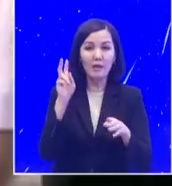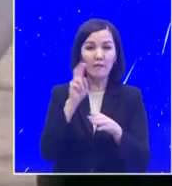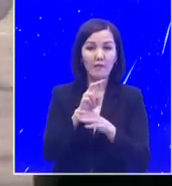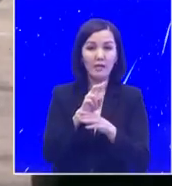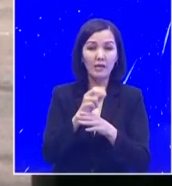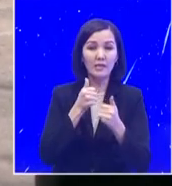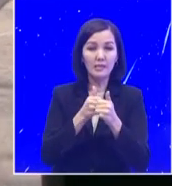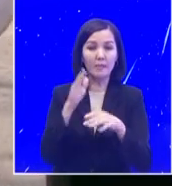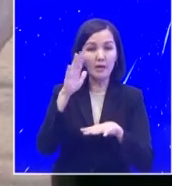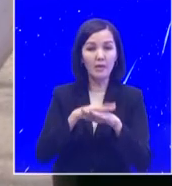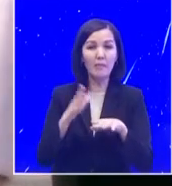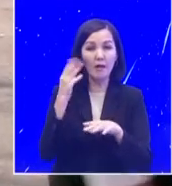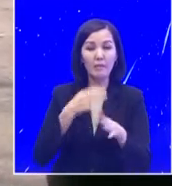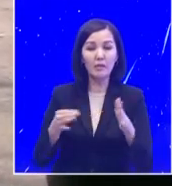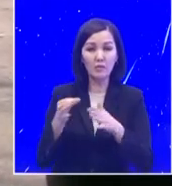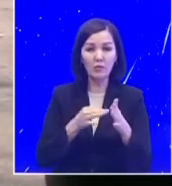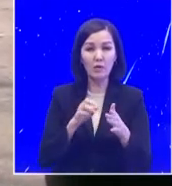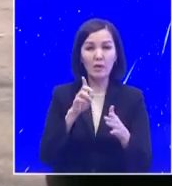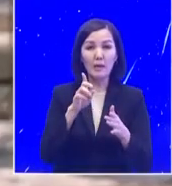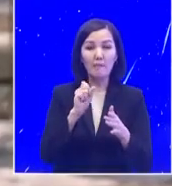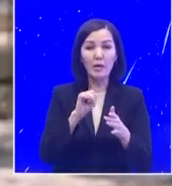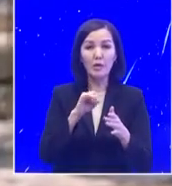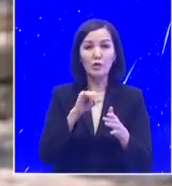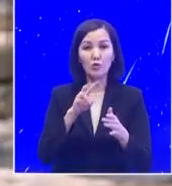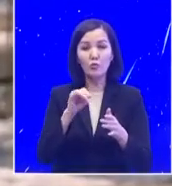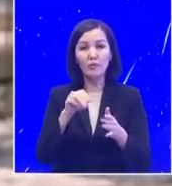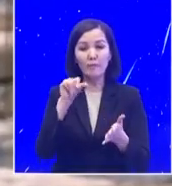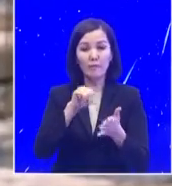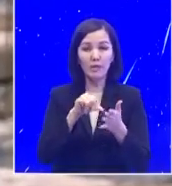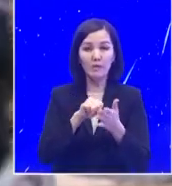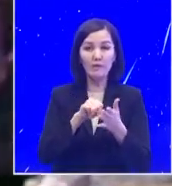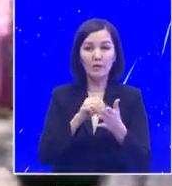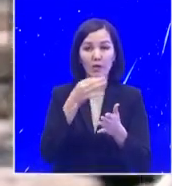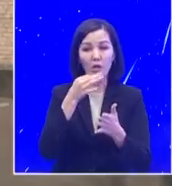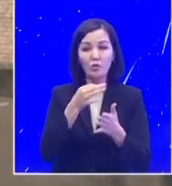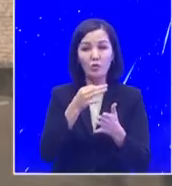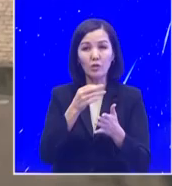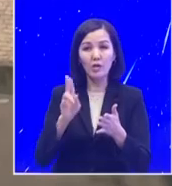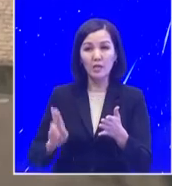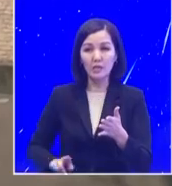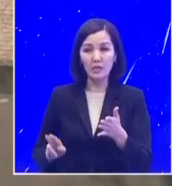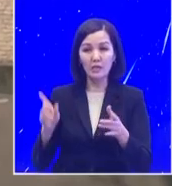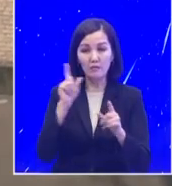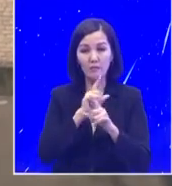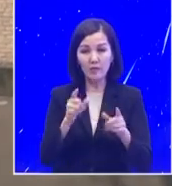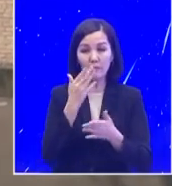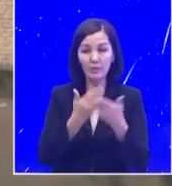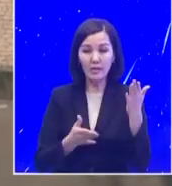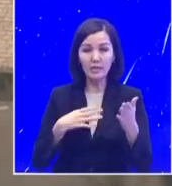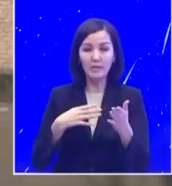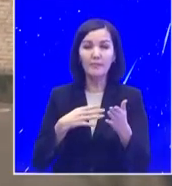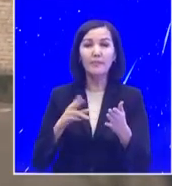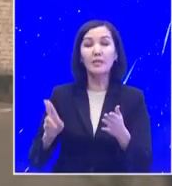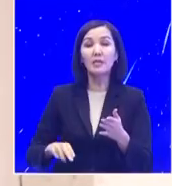выехал заместитель акима Алматинской области Батыржан Байжуманов, принимавший отчет у главы Панфиловского района. Как доложилась